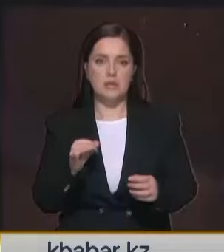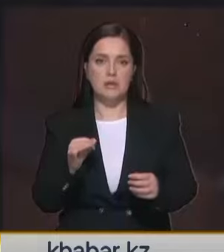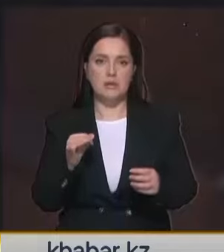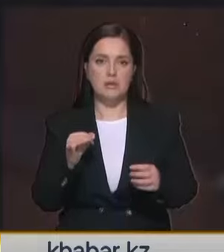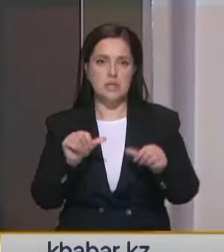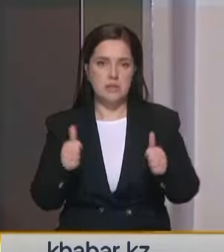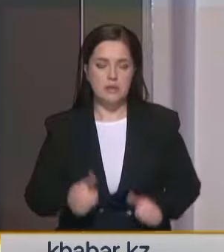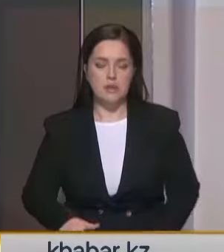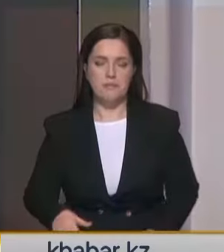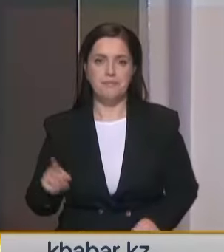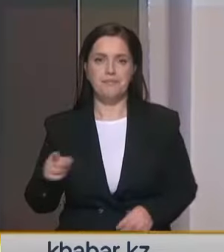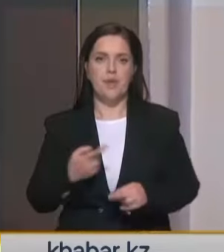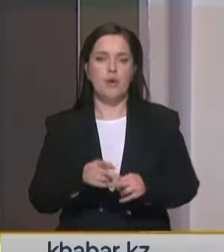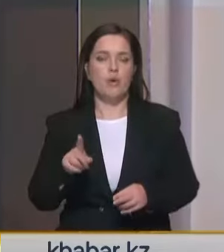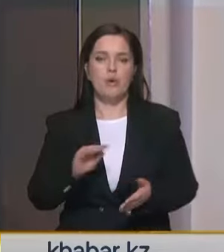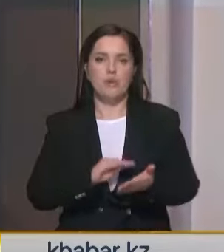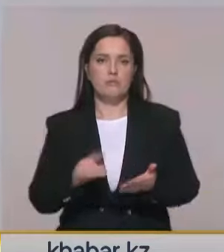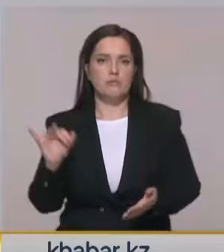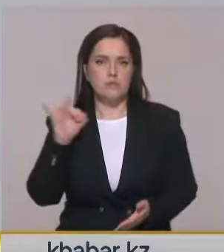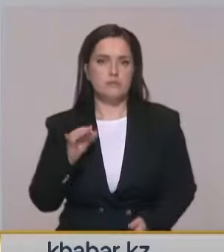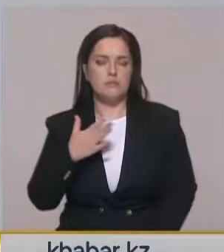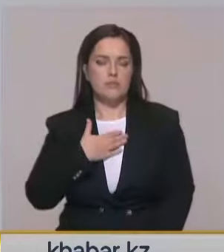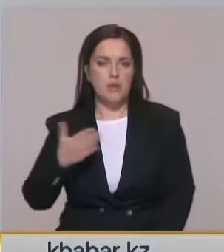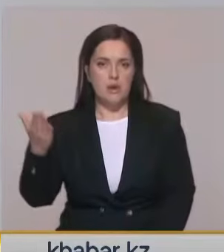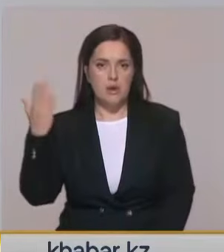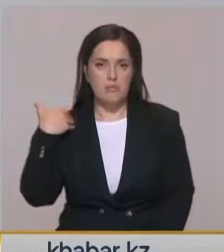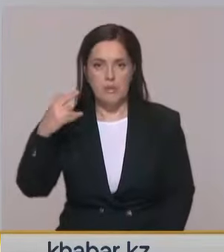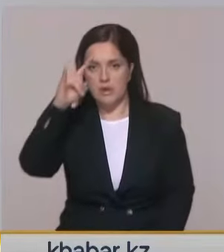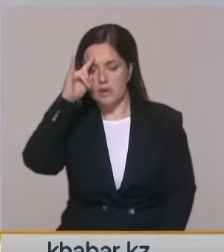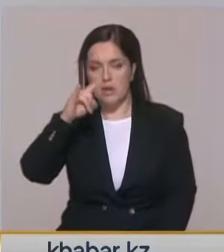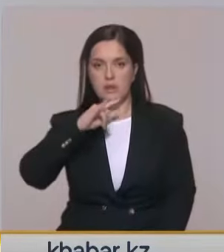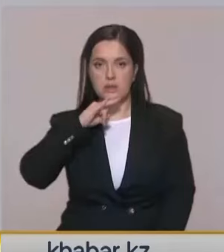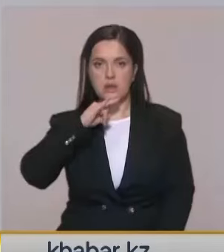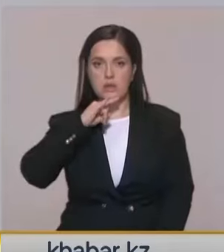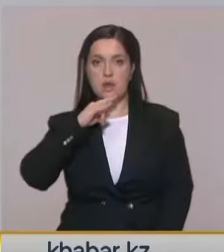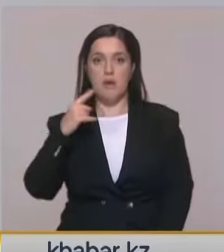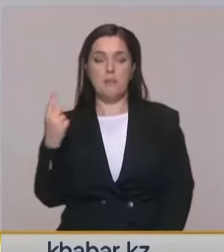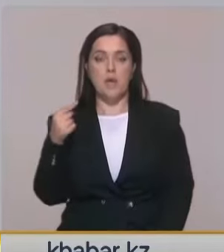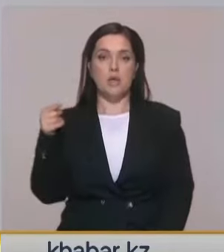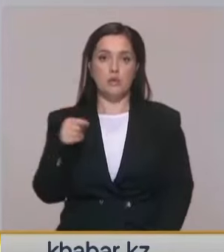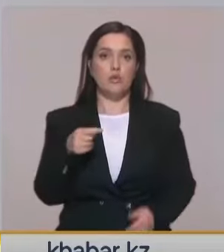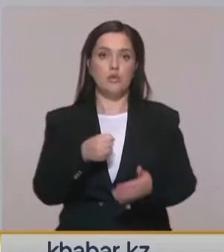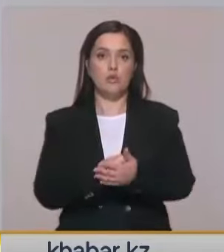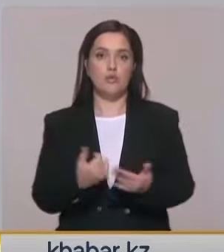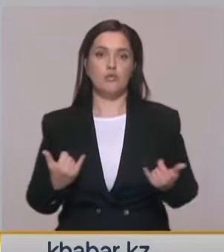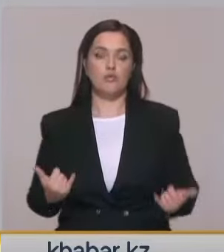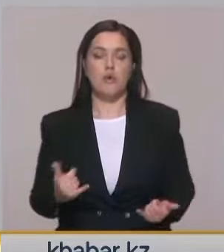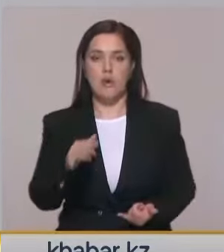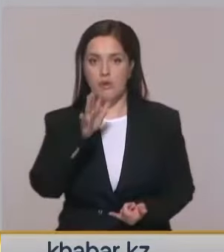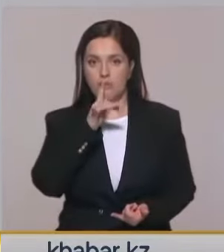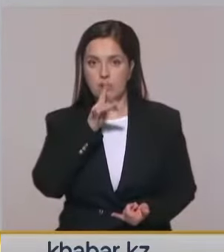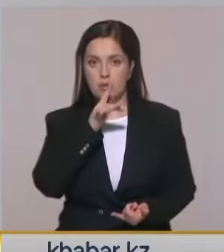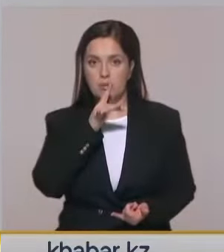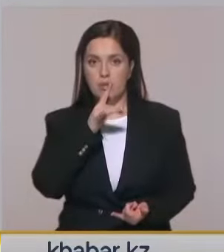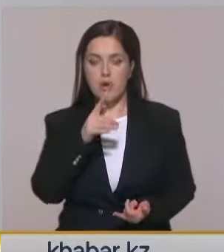стиль отражает глубину нашей истории. Сакский стиль – это первое тысячелетие до нашей эры.